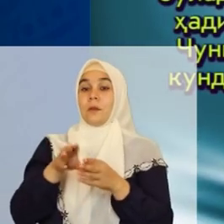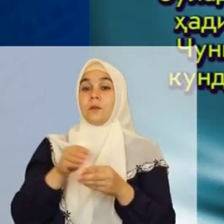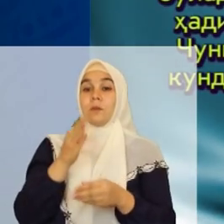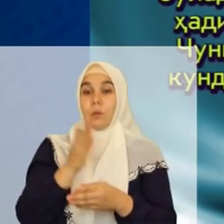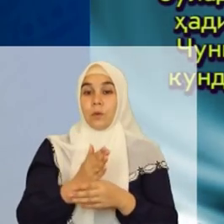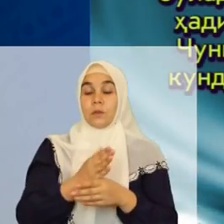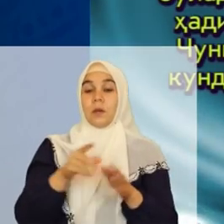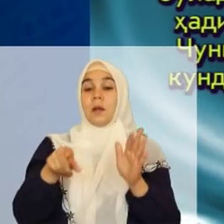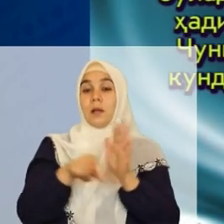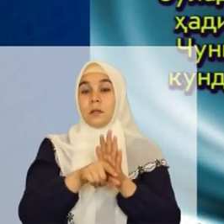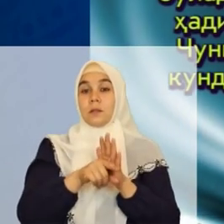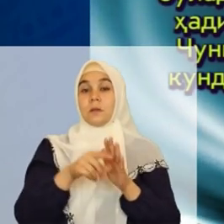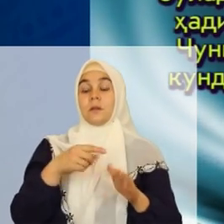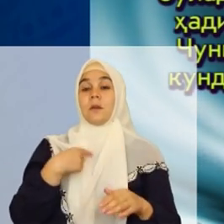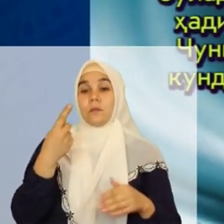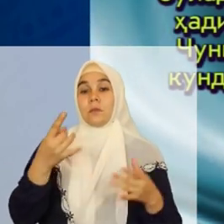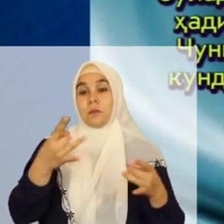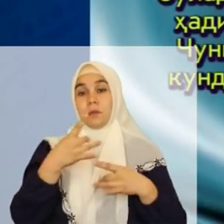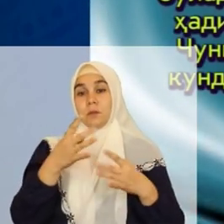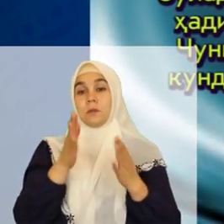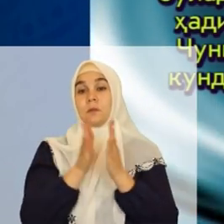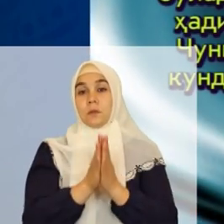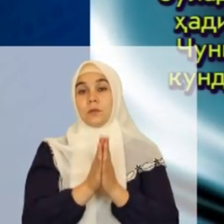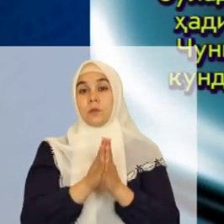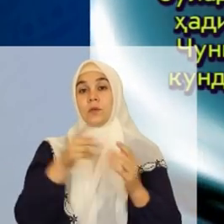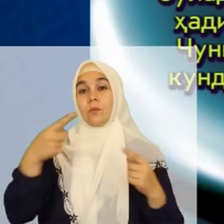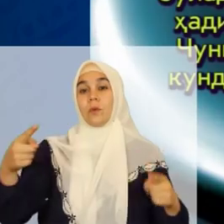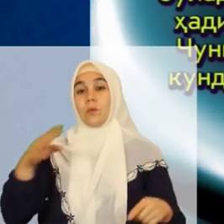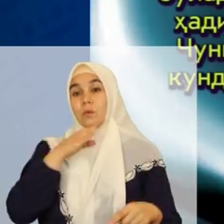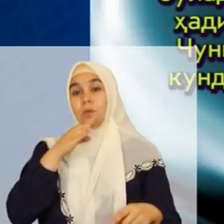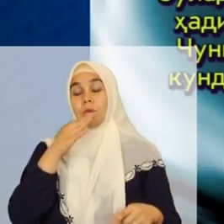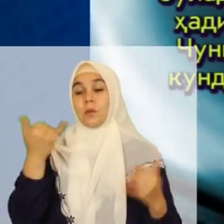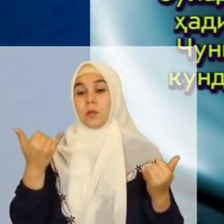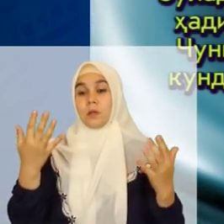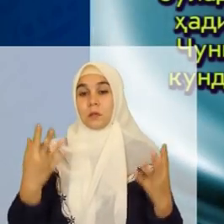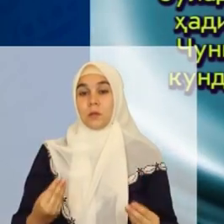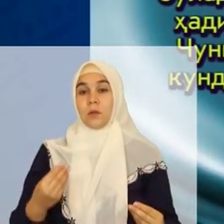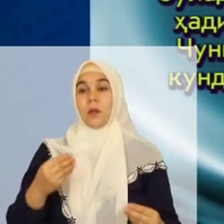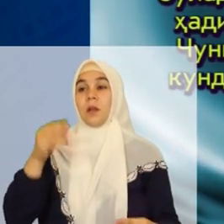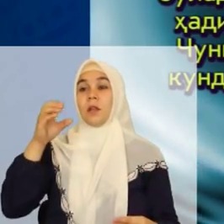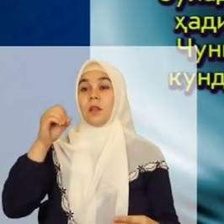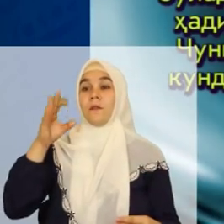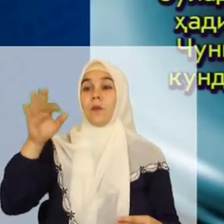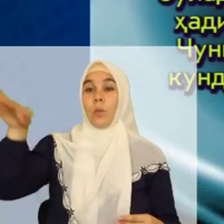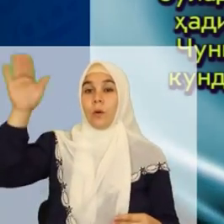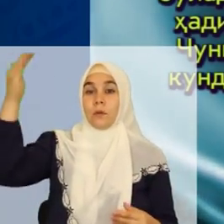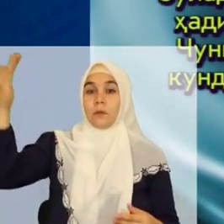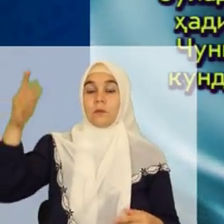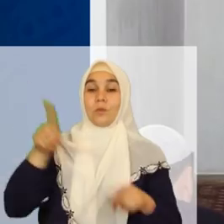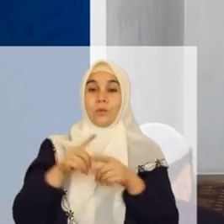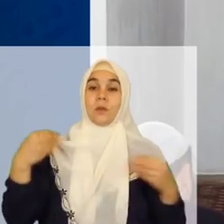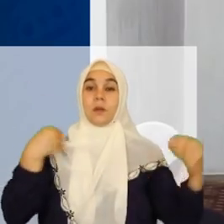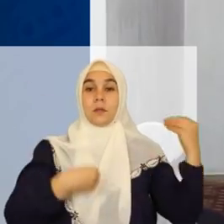ma'noda kelgan hadisni sharhlab bersangiz. Chunki ko'pchiligimiz bugungi kunda yevropaliklarga taqlid